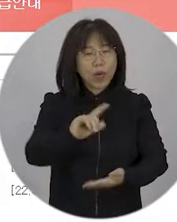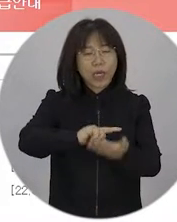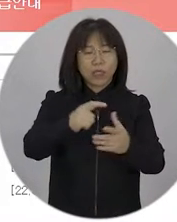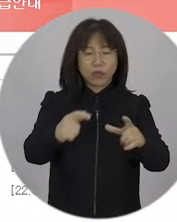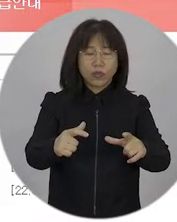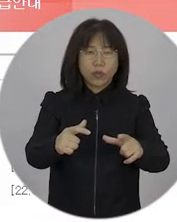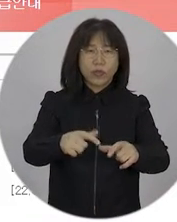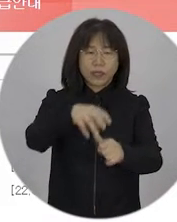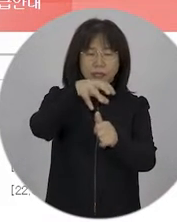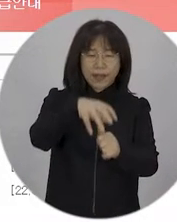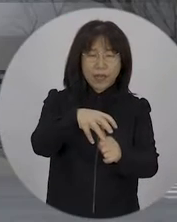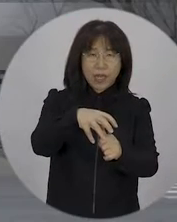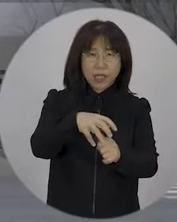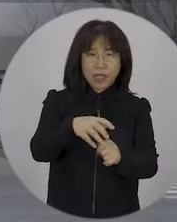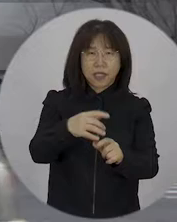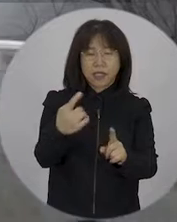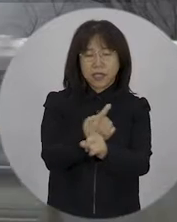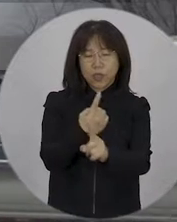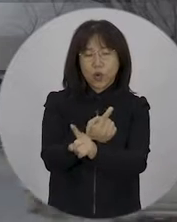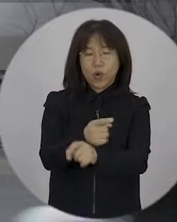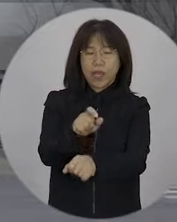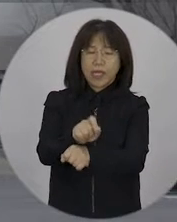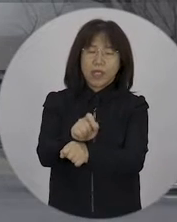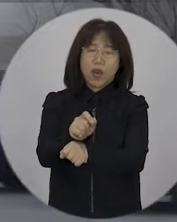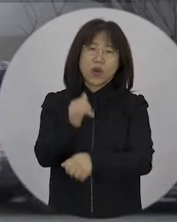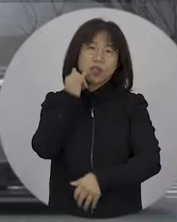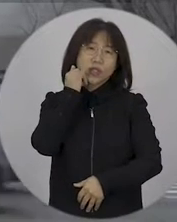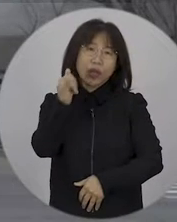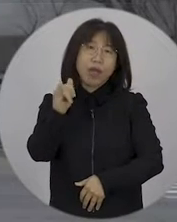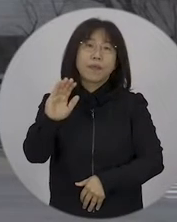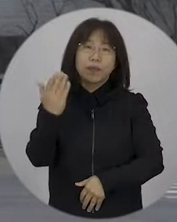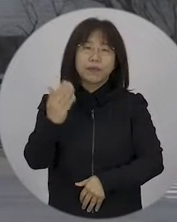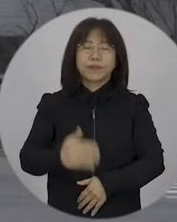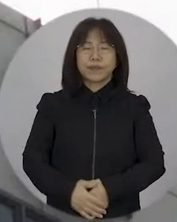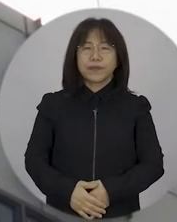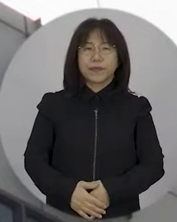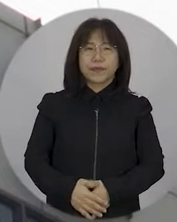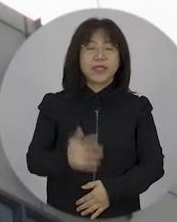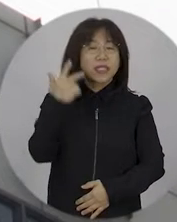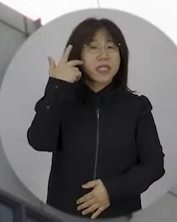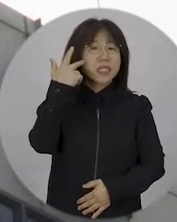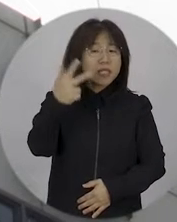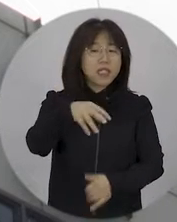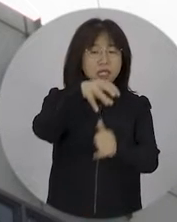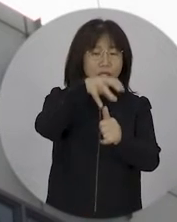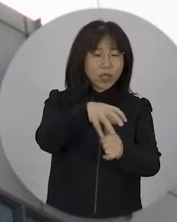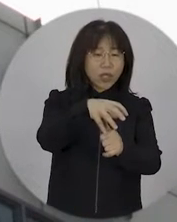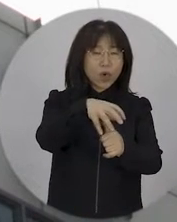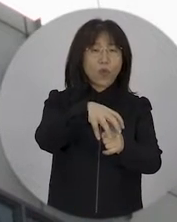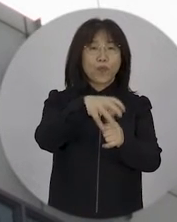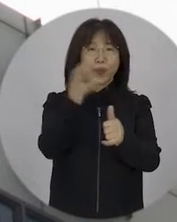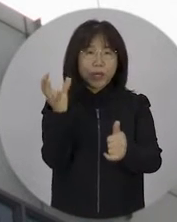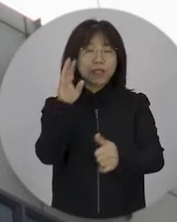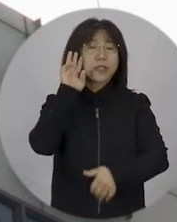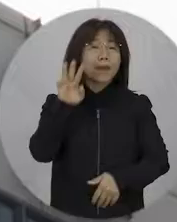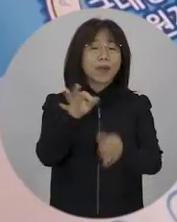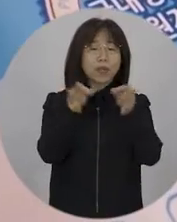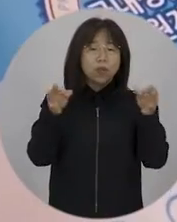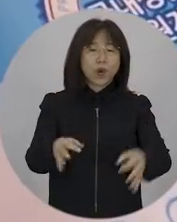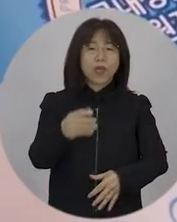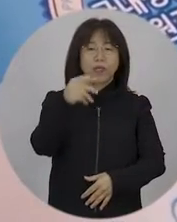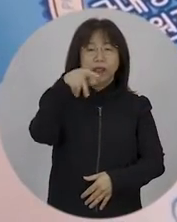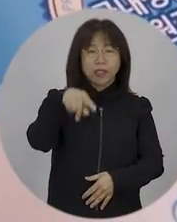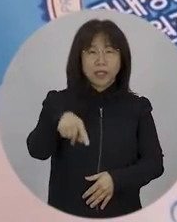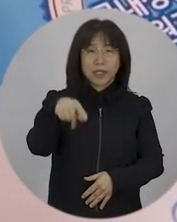강서구 재택 치료 행정 안내 센터로 문의하면 됩니다 한편 7일에 경리 기간 해제 후 3일간은 kf